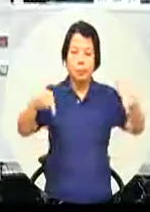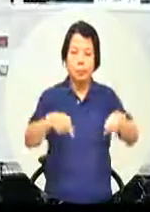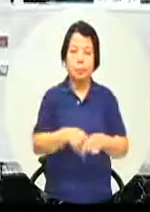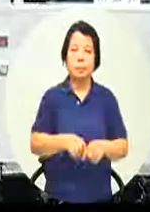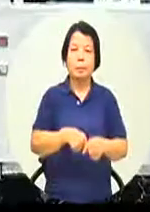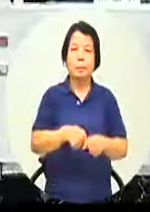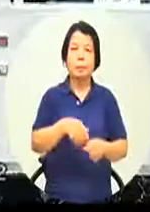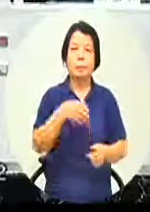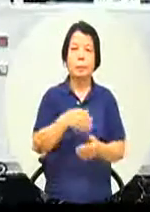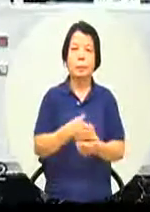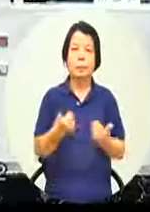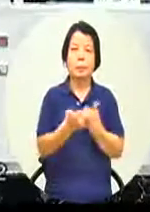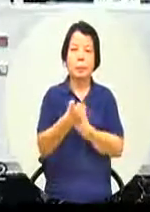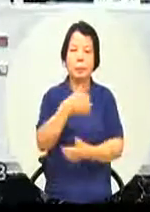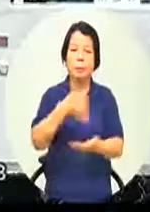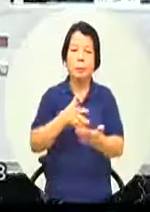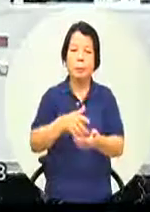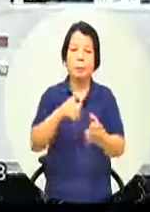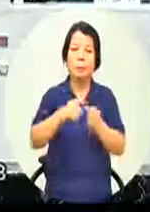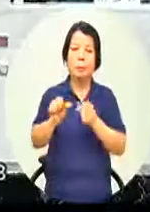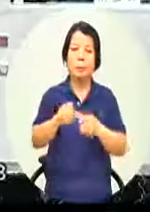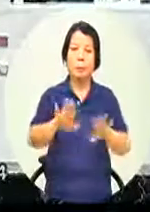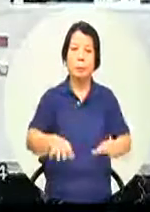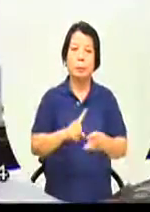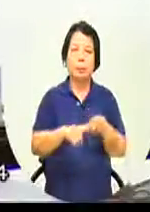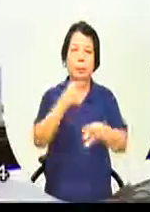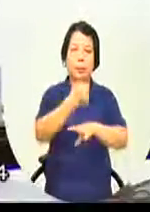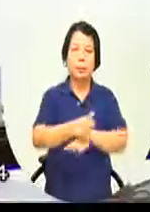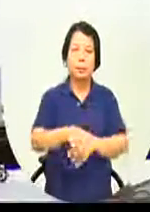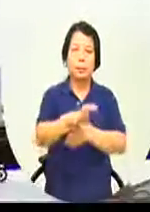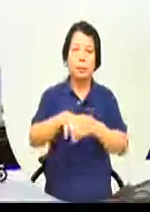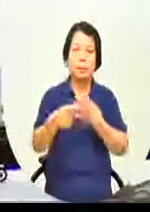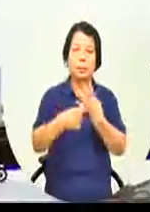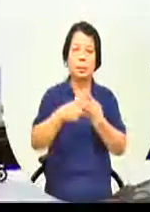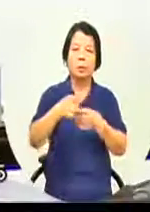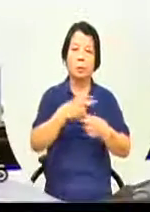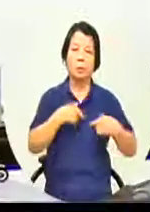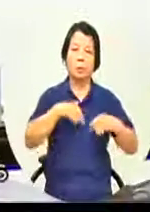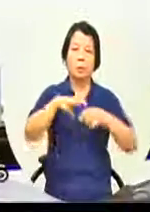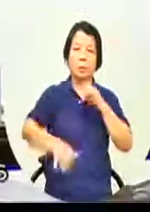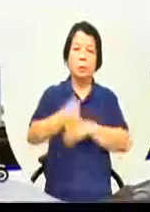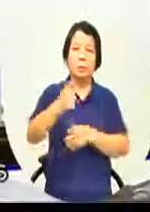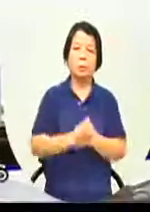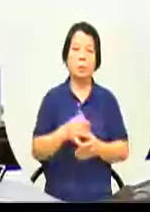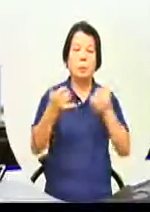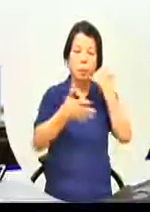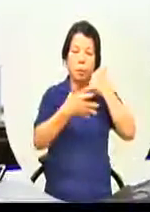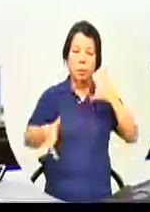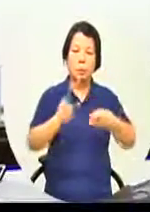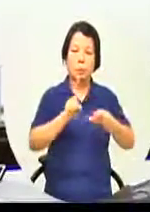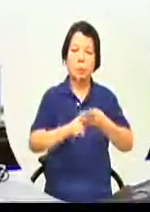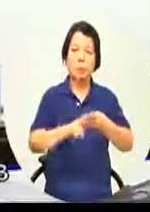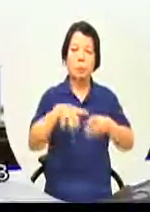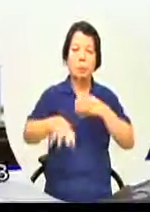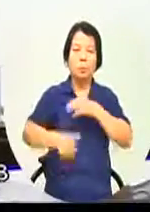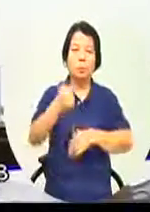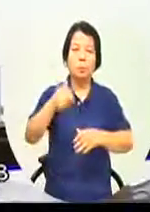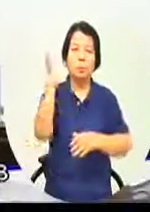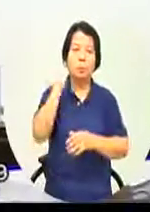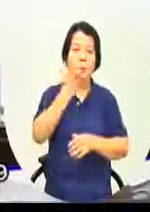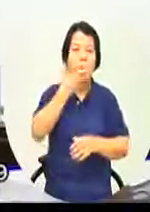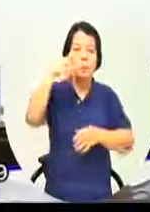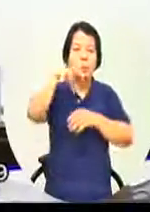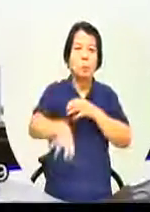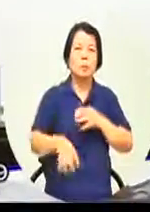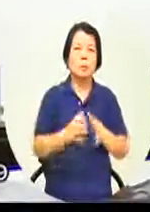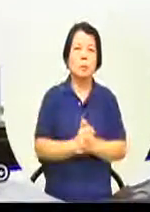15分钟。 好，谢谢主席。农业局蔡局长啊，海洋局王局长啊，水利局蔡局长，还有我